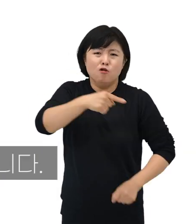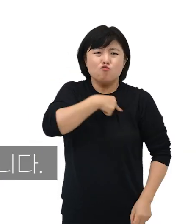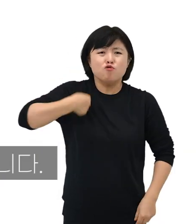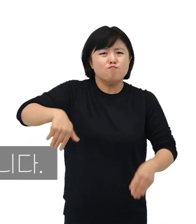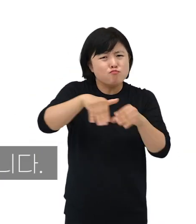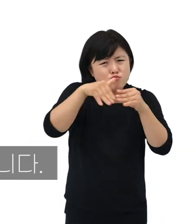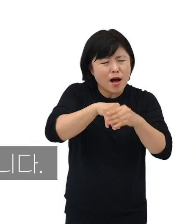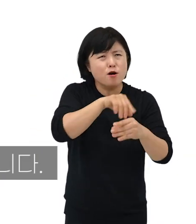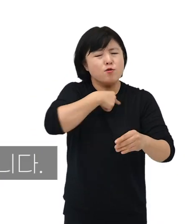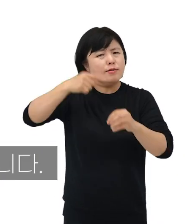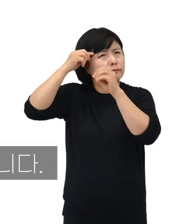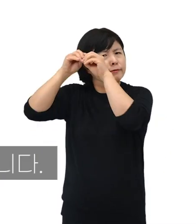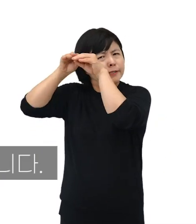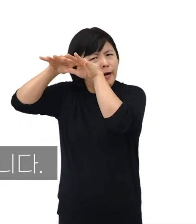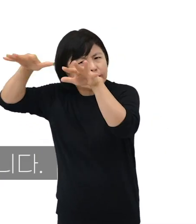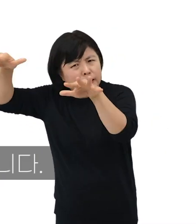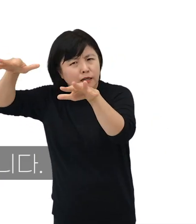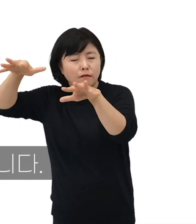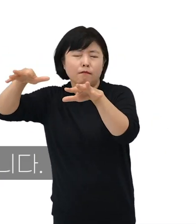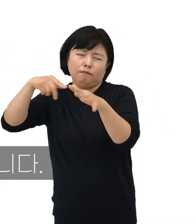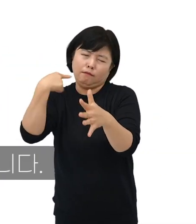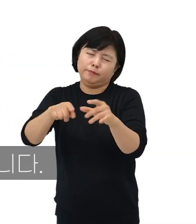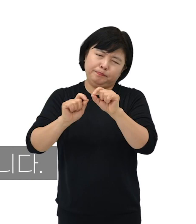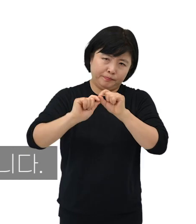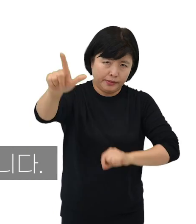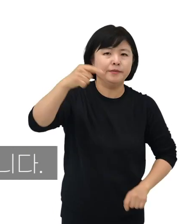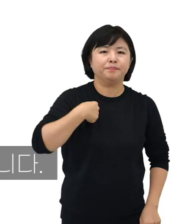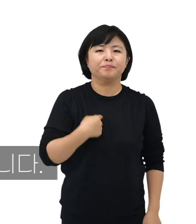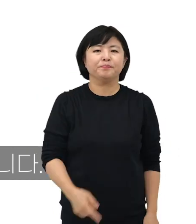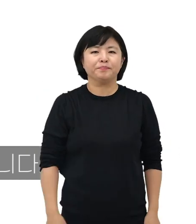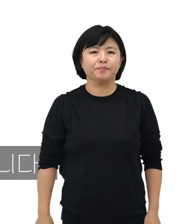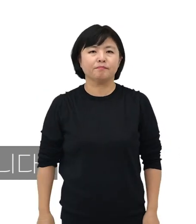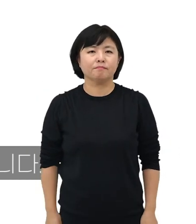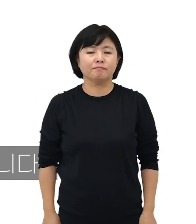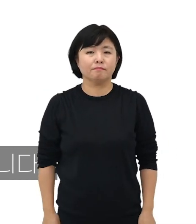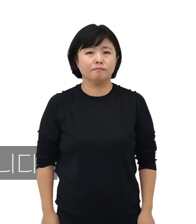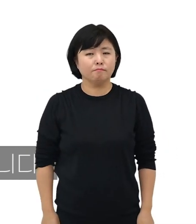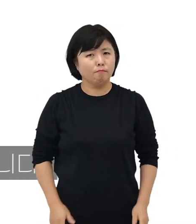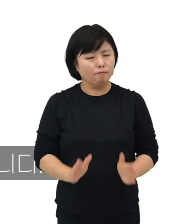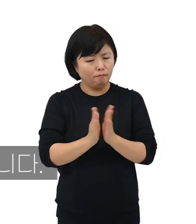하면서 중국의 문화, 중국의 사상들을 주로 가르치고 있습니다.